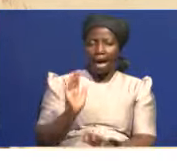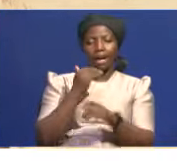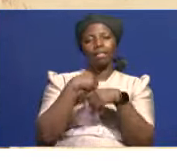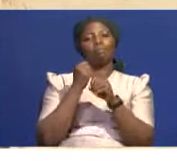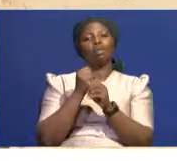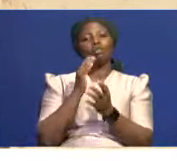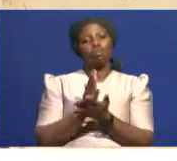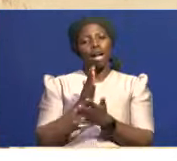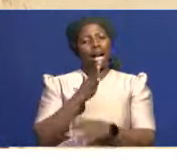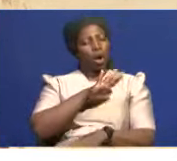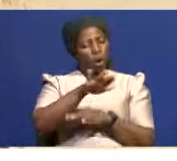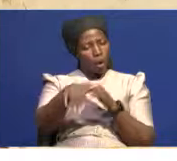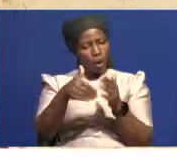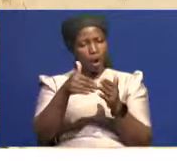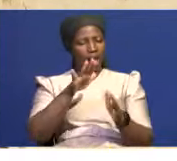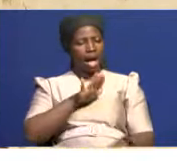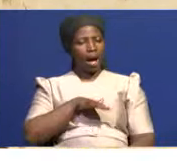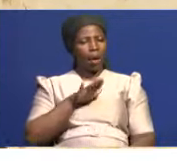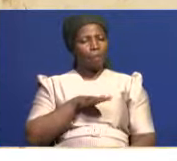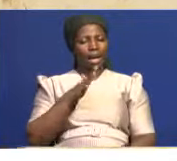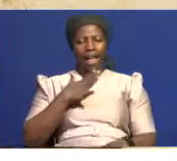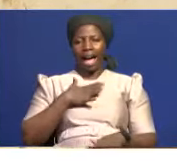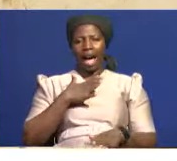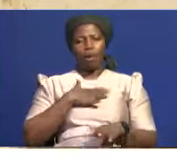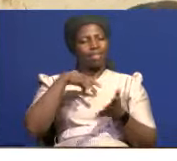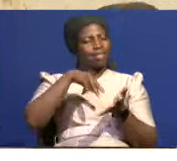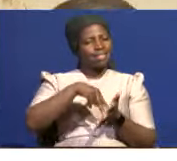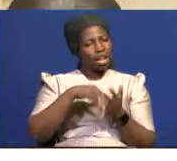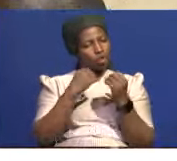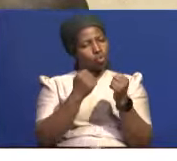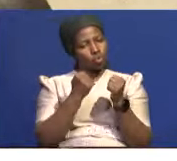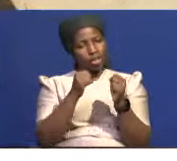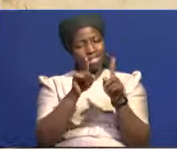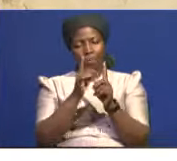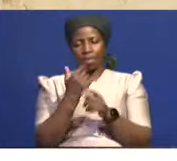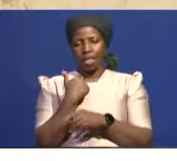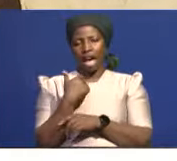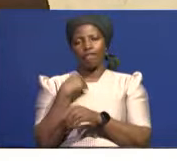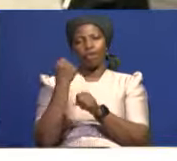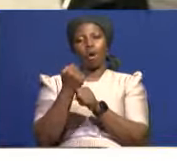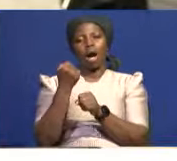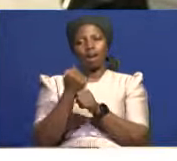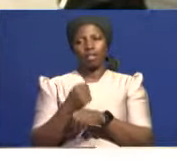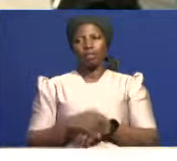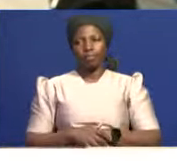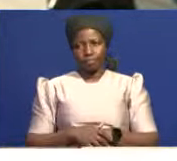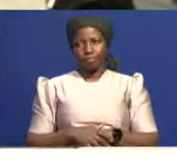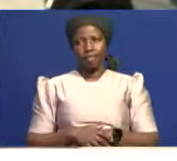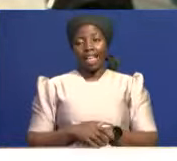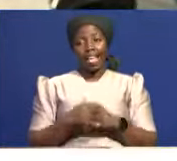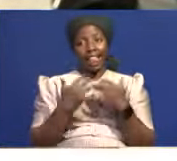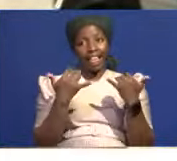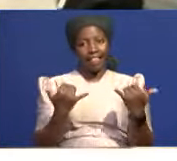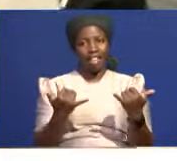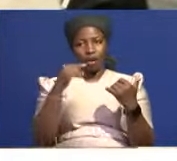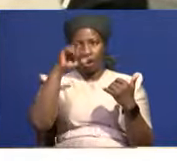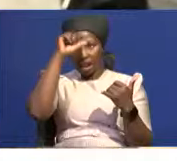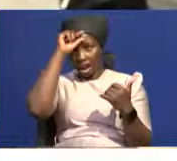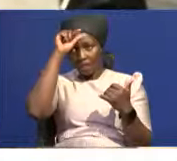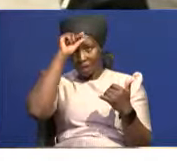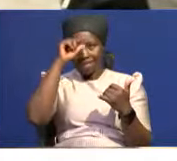kuhakikisha kuwa mama wetu wote wanasimama na wako na kitu ya kufanya mtaani. Sasa hii serikali